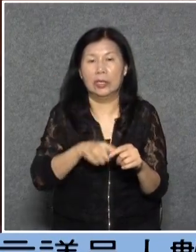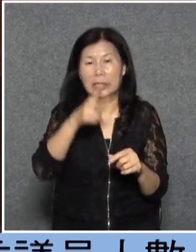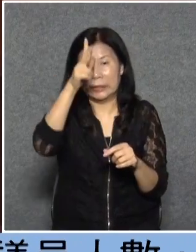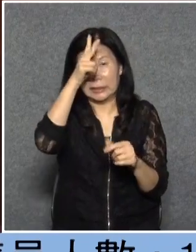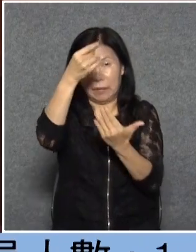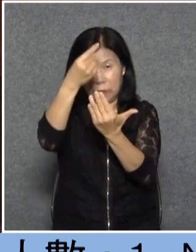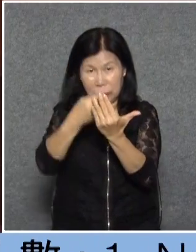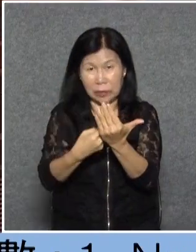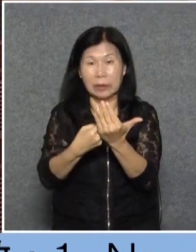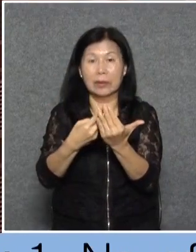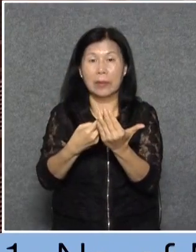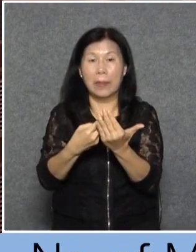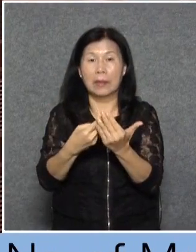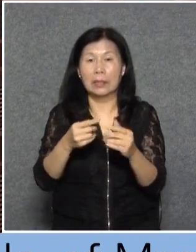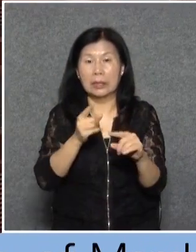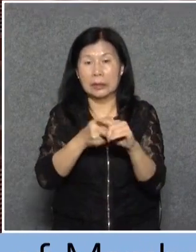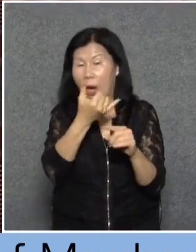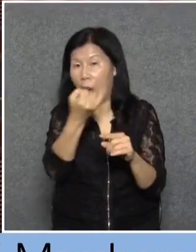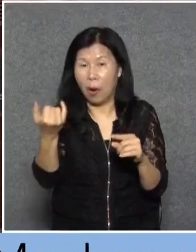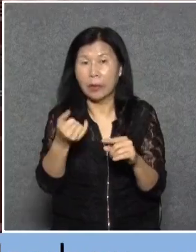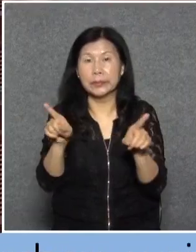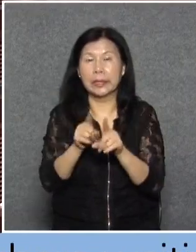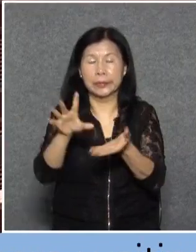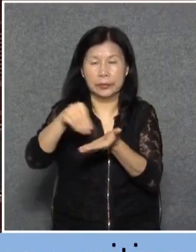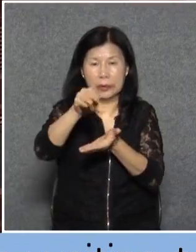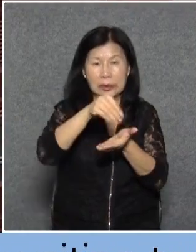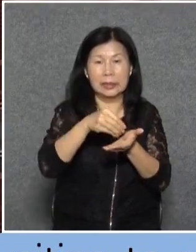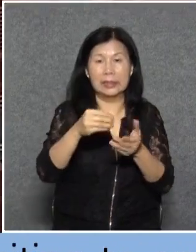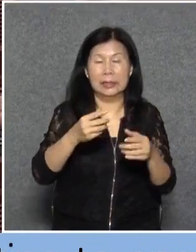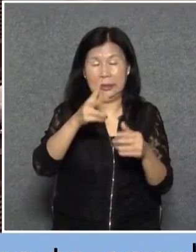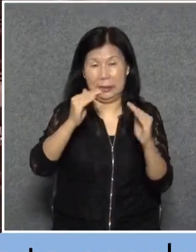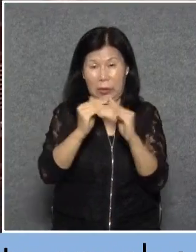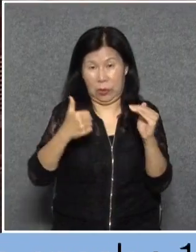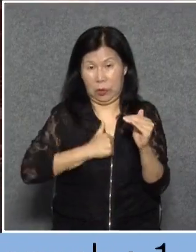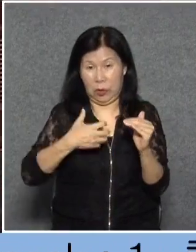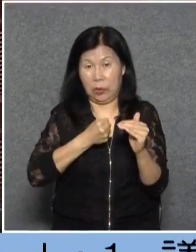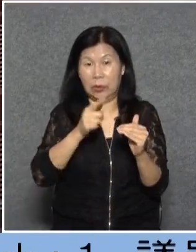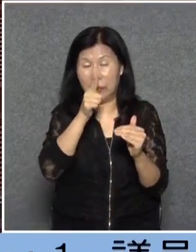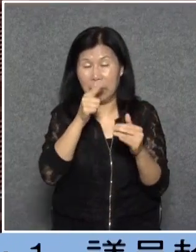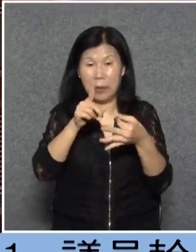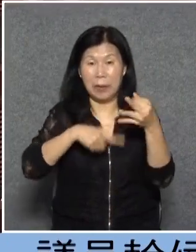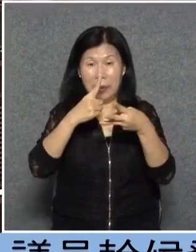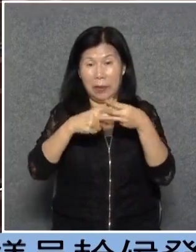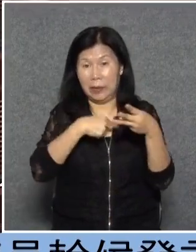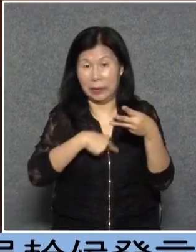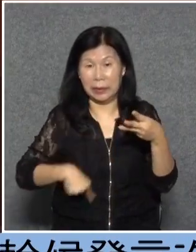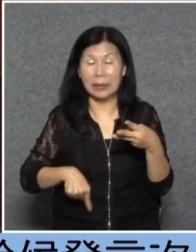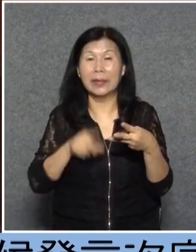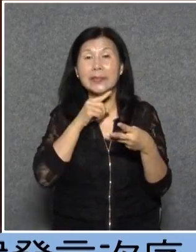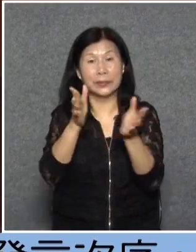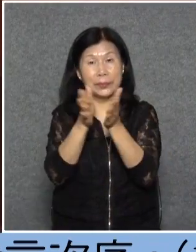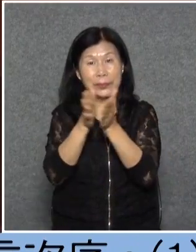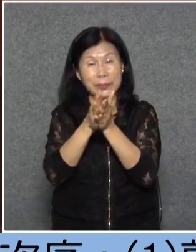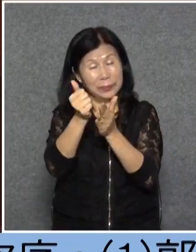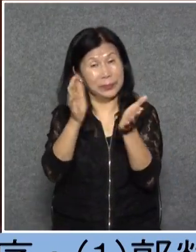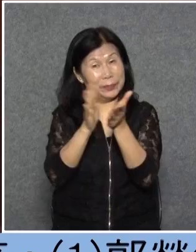例，不问魔鬼细节，照单全收。嗱，翻入嚟啦，局长，你有冇听过王国兴即系对你高度评